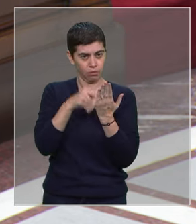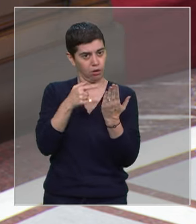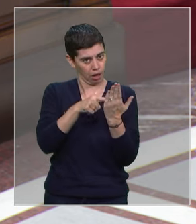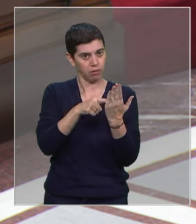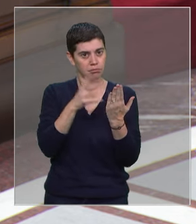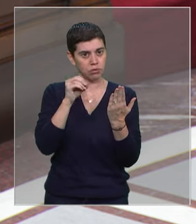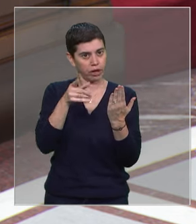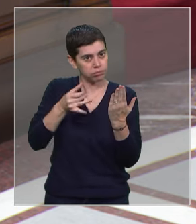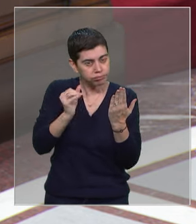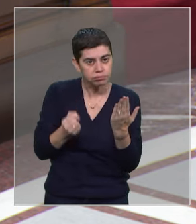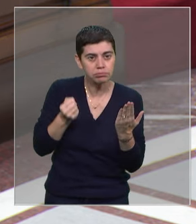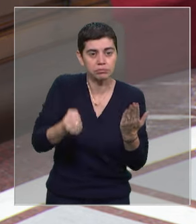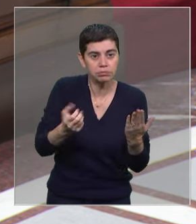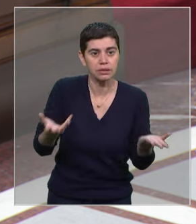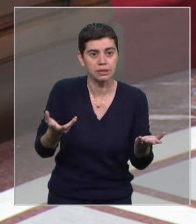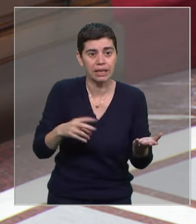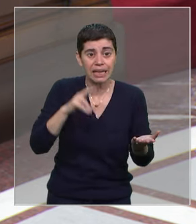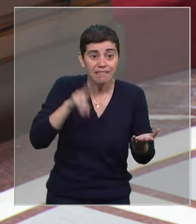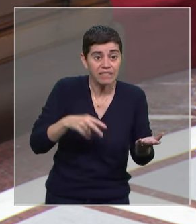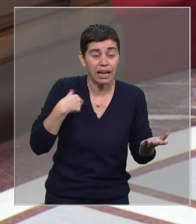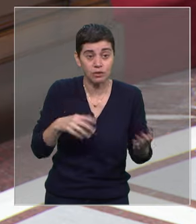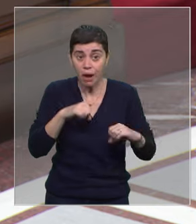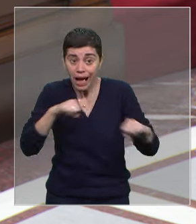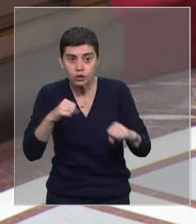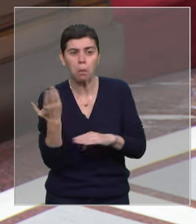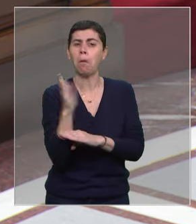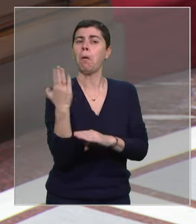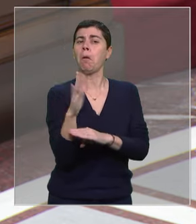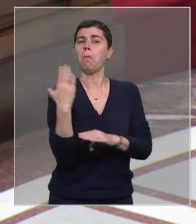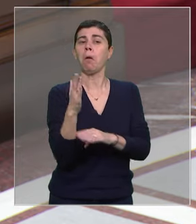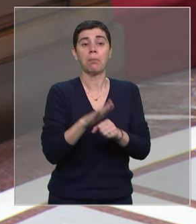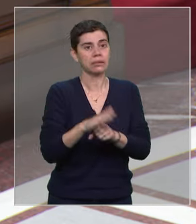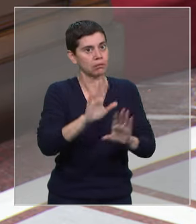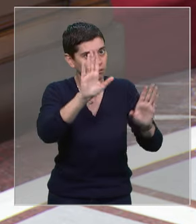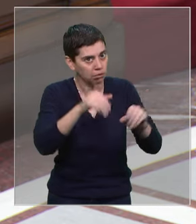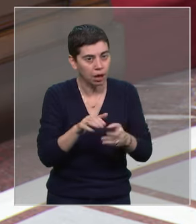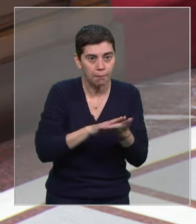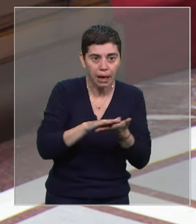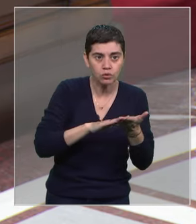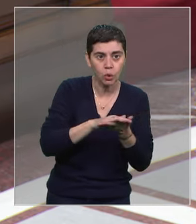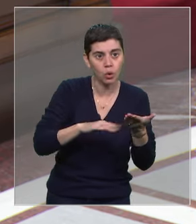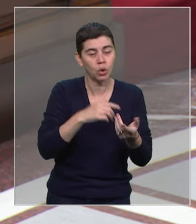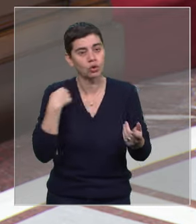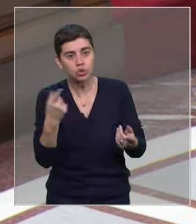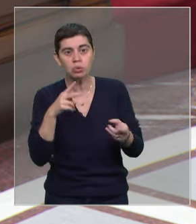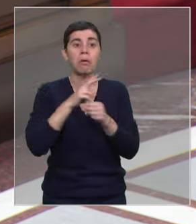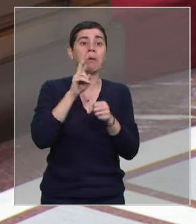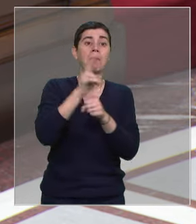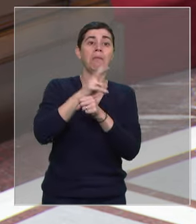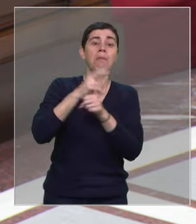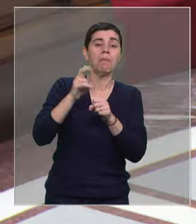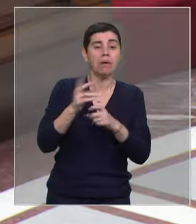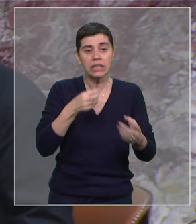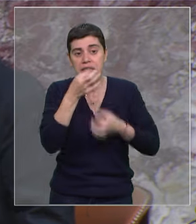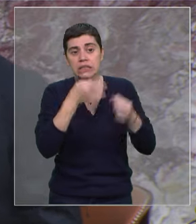pardonnez-moi si parfois nous ne montrons pas suffisamment notre action et nous ne contentons pas d'invectives et d'insultes.